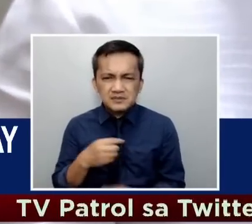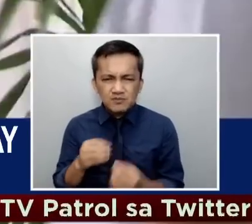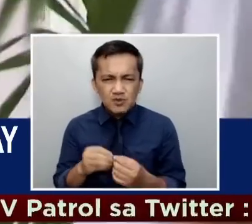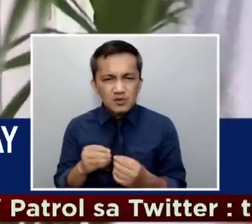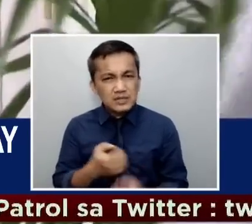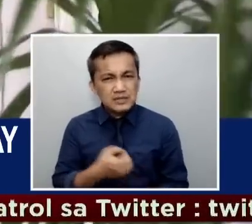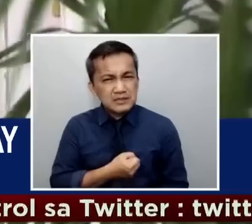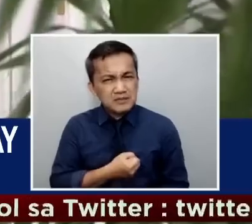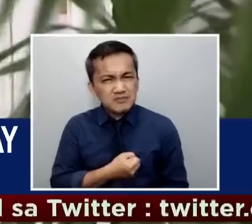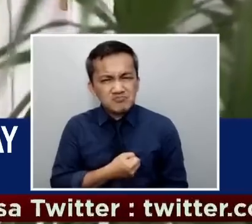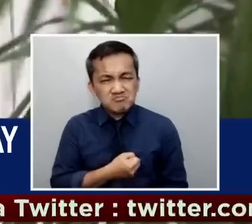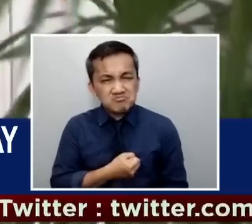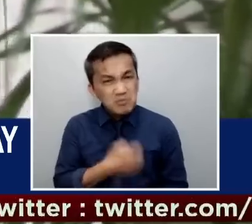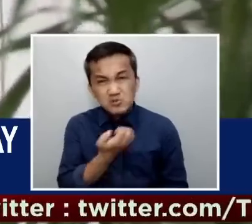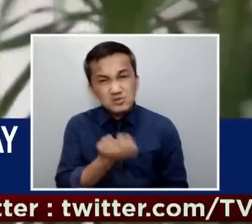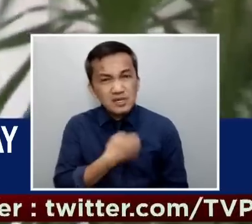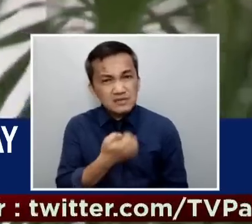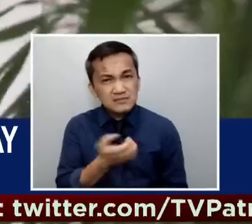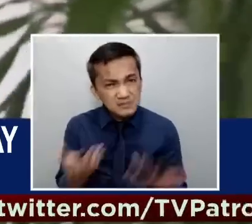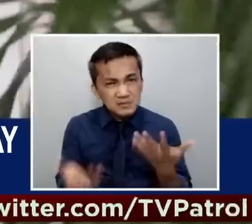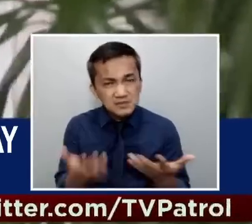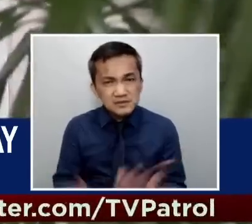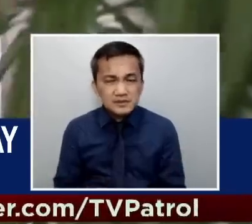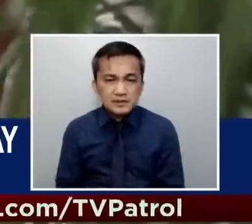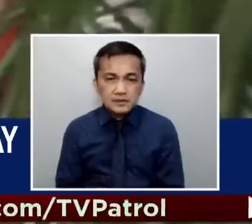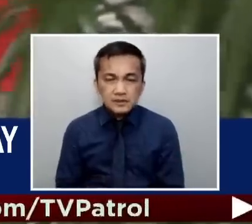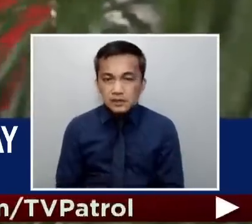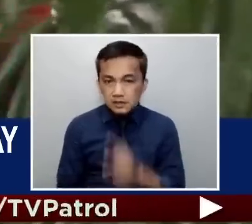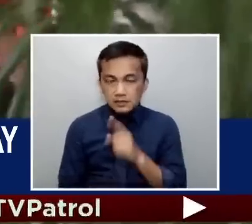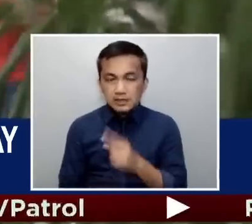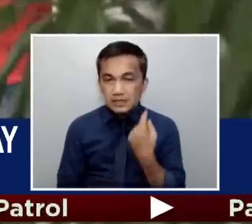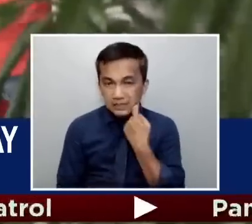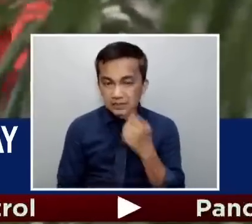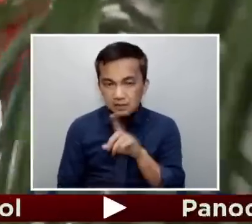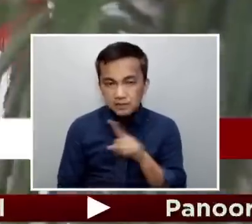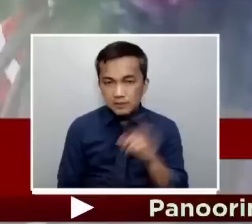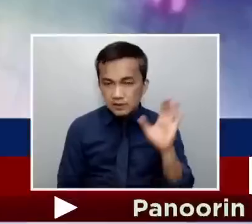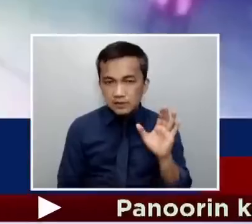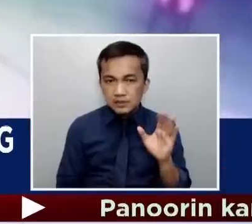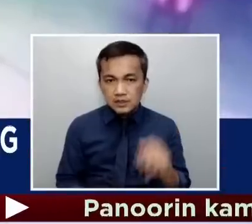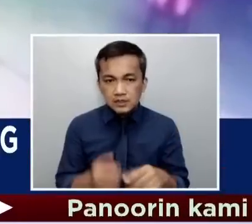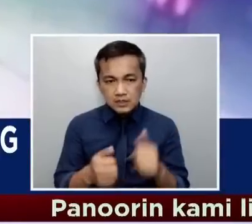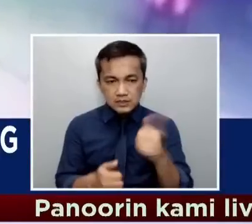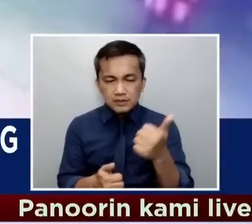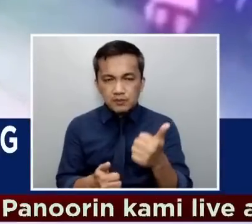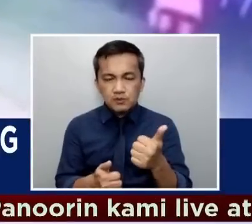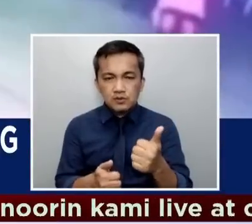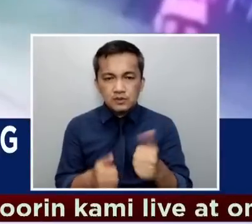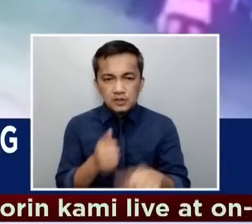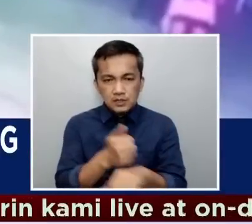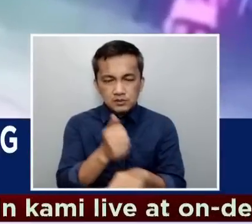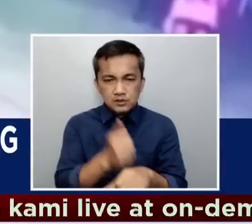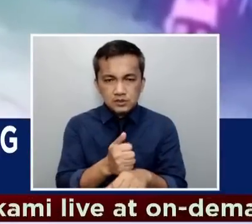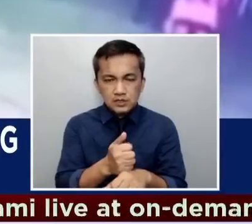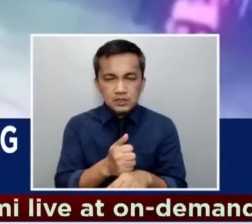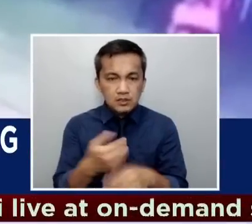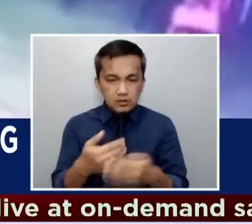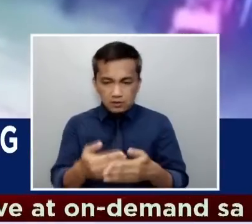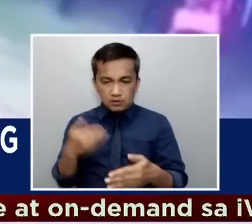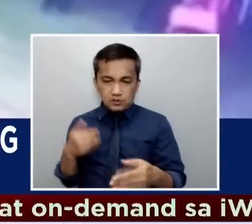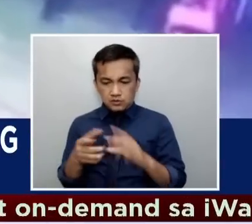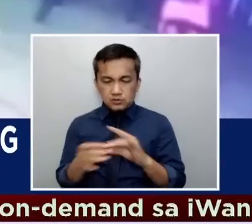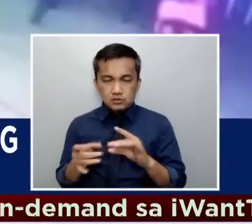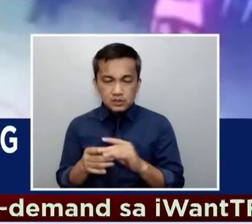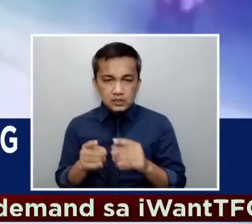emotional siguro. Kanina, panunumpaan sana ng 10 akusado ang kanilang pagbawi sa mga naunang salaysay na umaamin